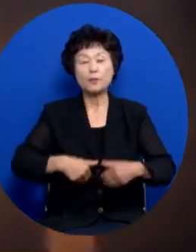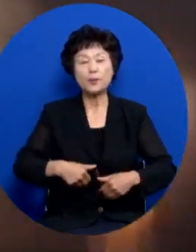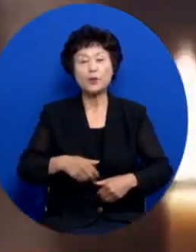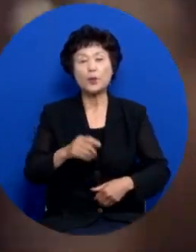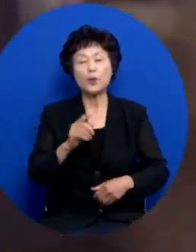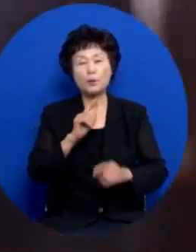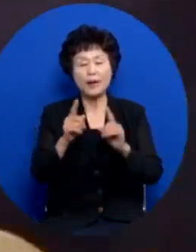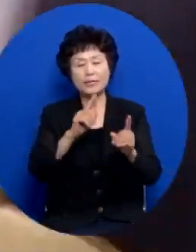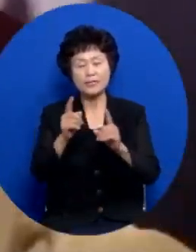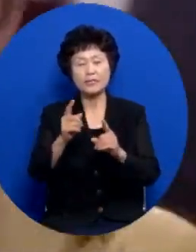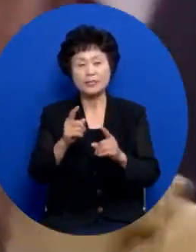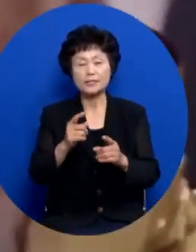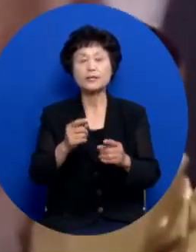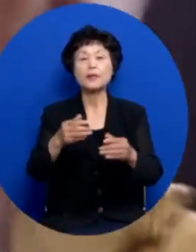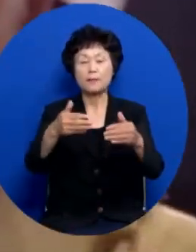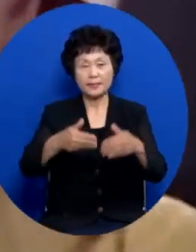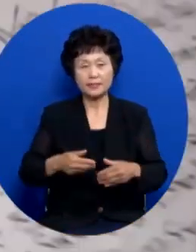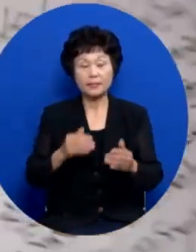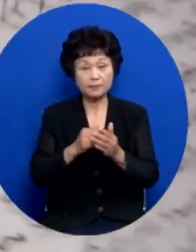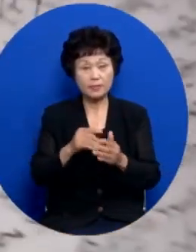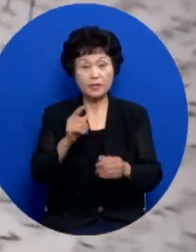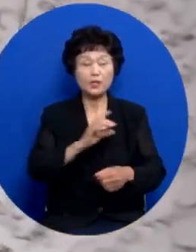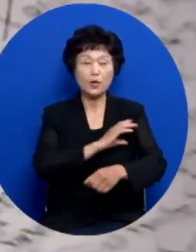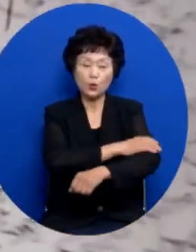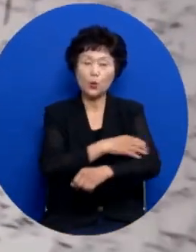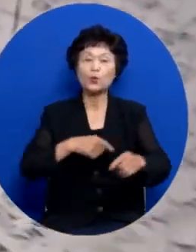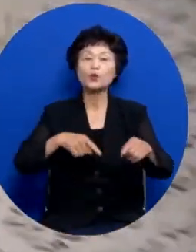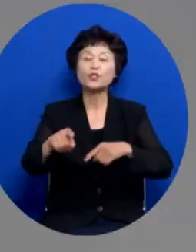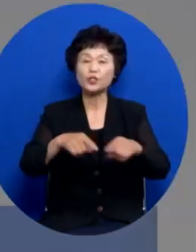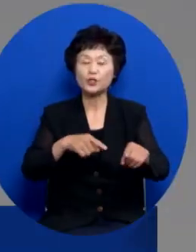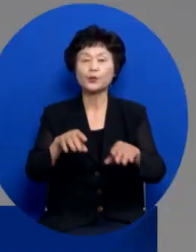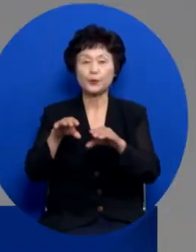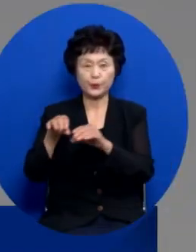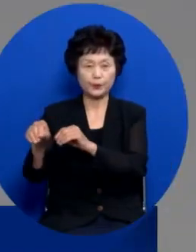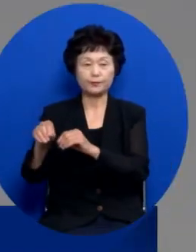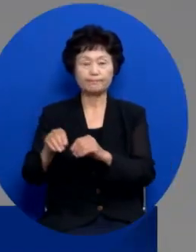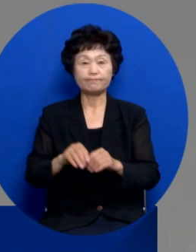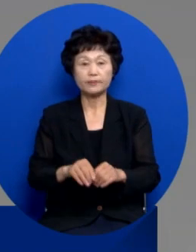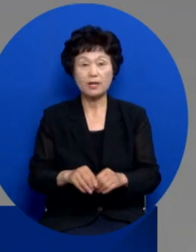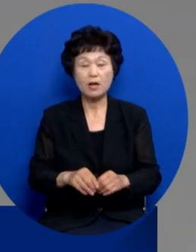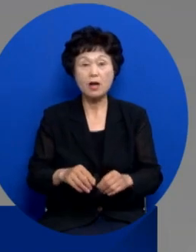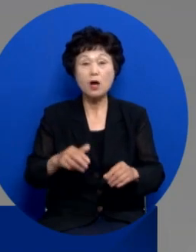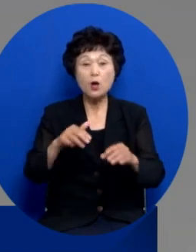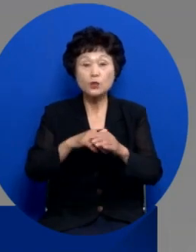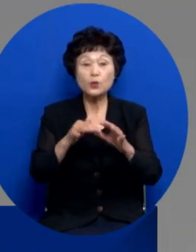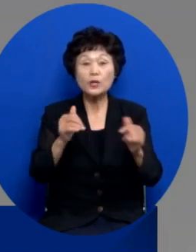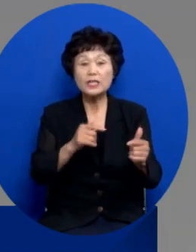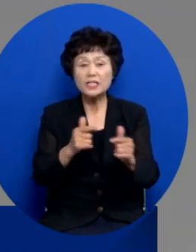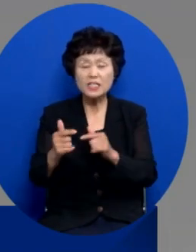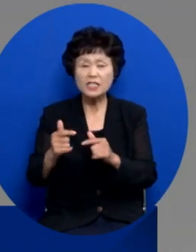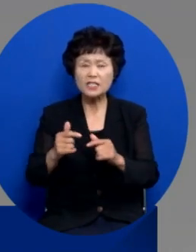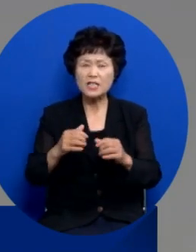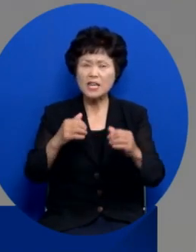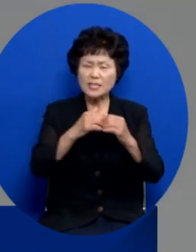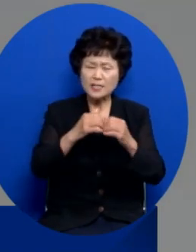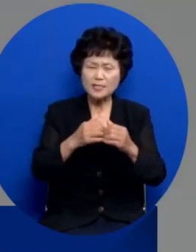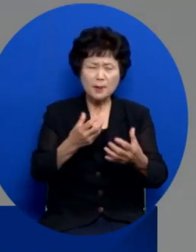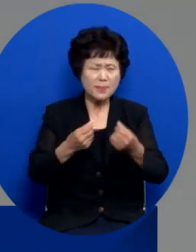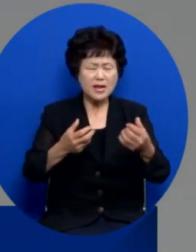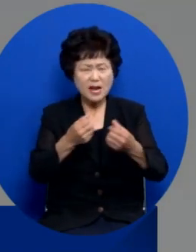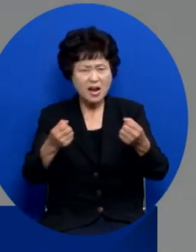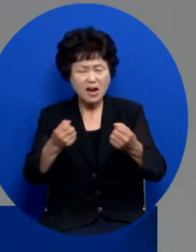결국 친러 성향의 독재 정권도 물러났습니다. 종교인이 분쟁을 끝내는 현장을 난 처음